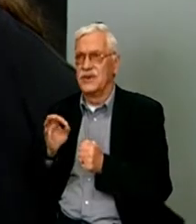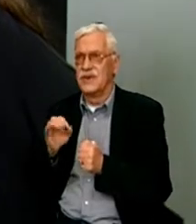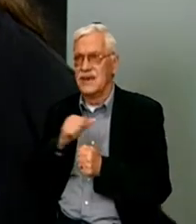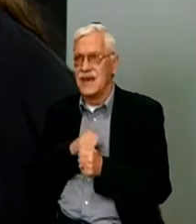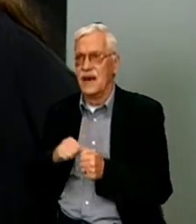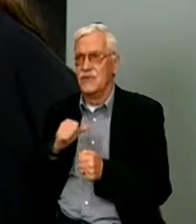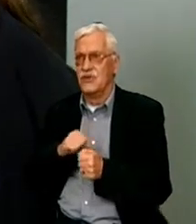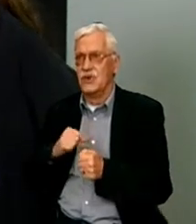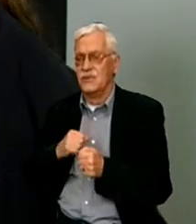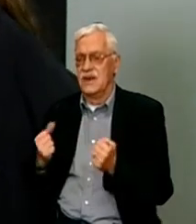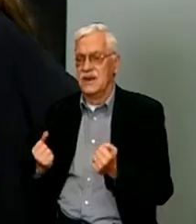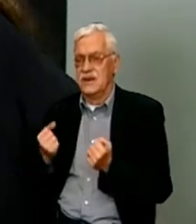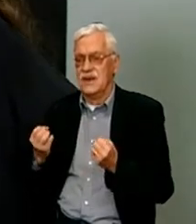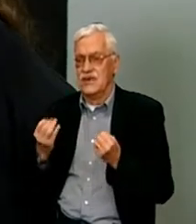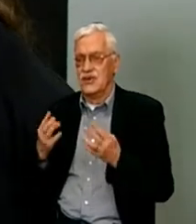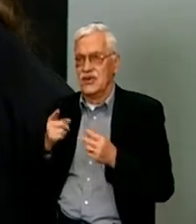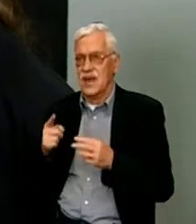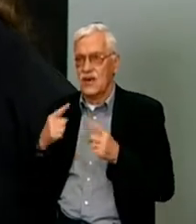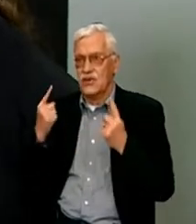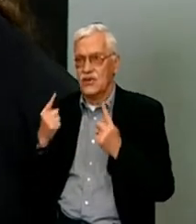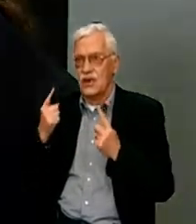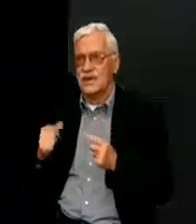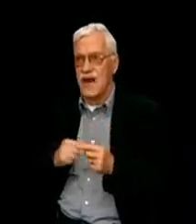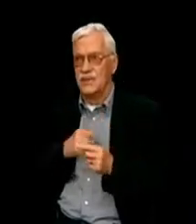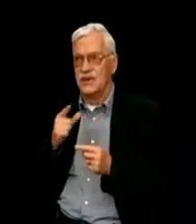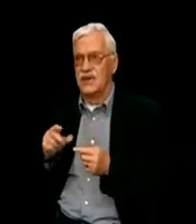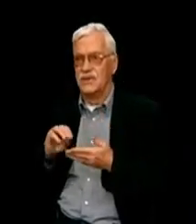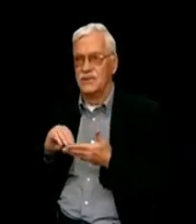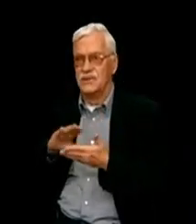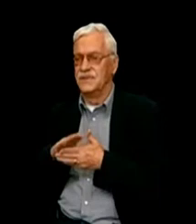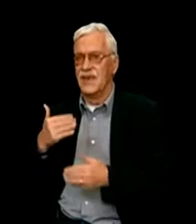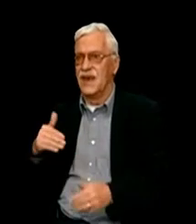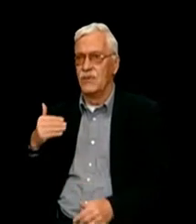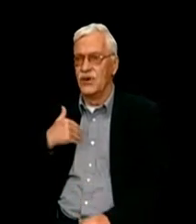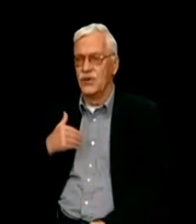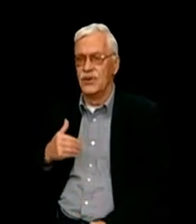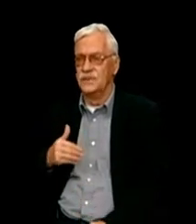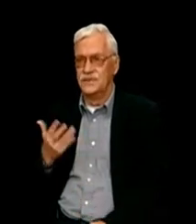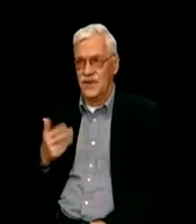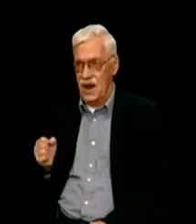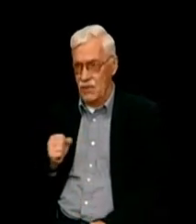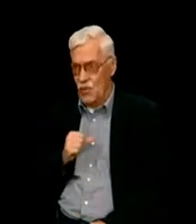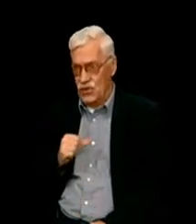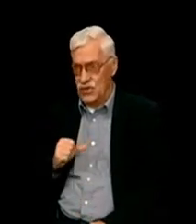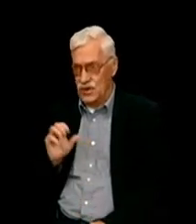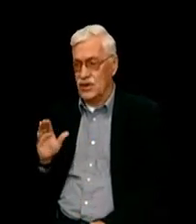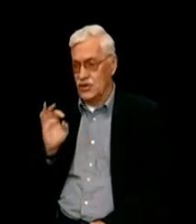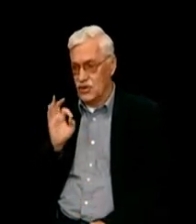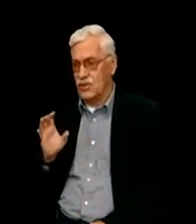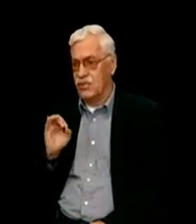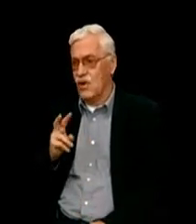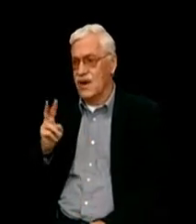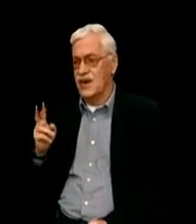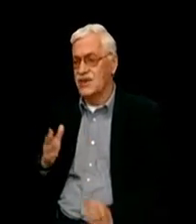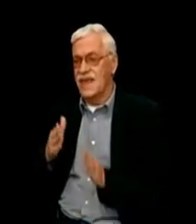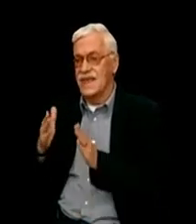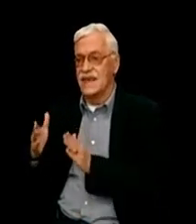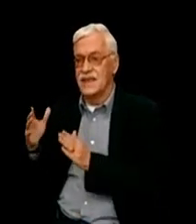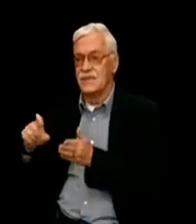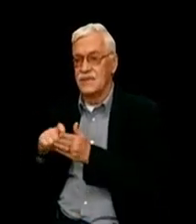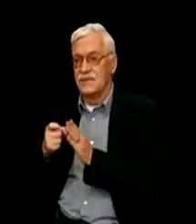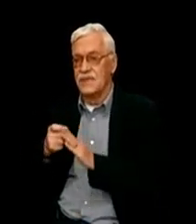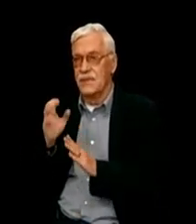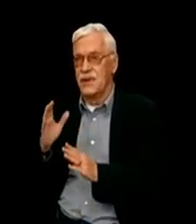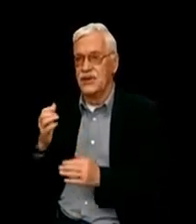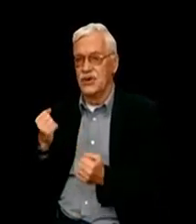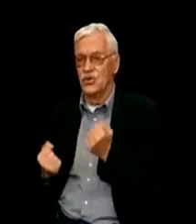staramy czasem tak stworzyć sytuację, żeby tej rutyny nie było. Nie bójcie się, to dobrze, bo każde następne pomieszczenie będzie odrobinę